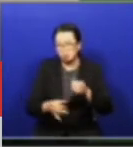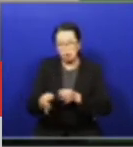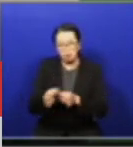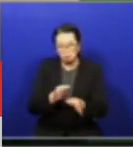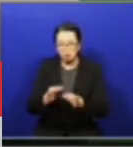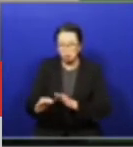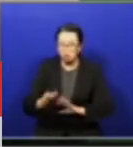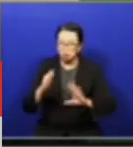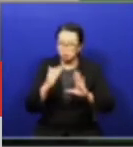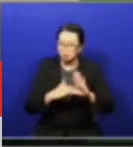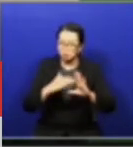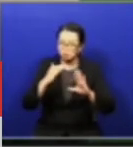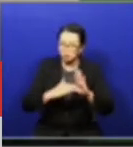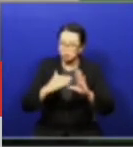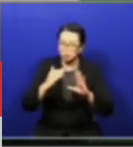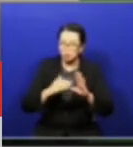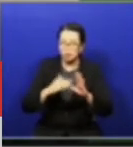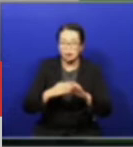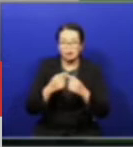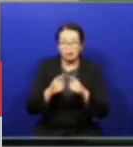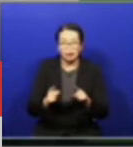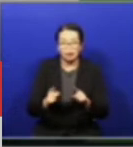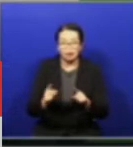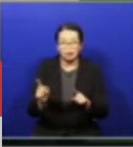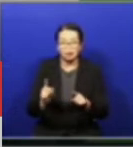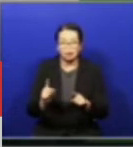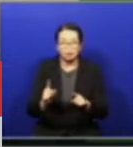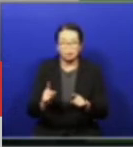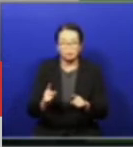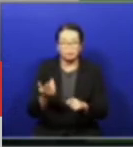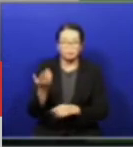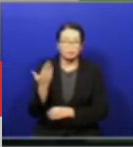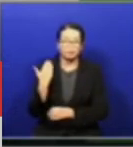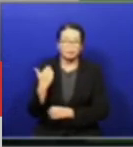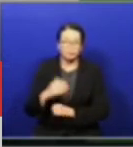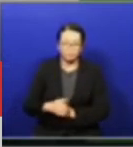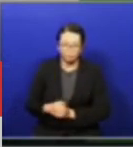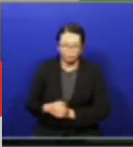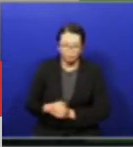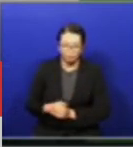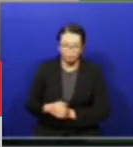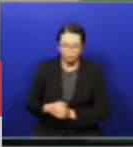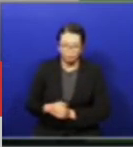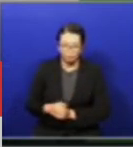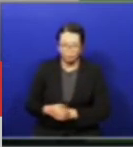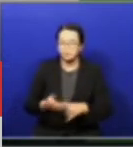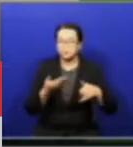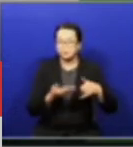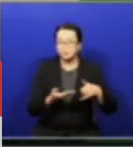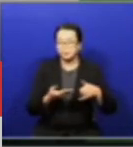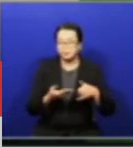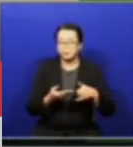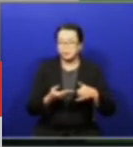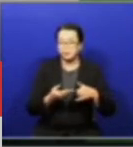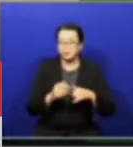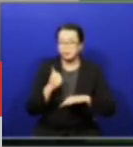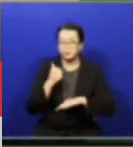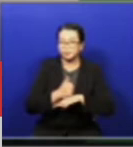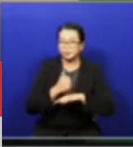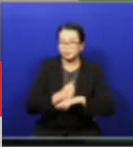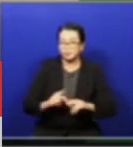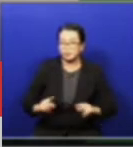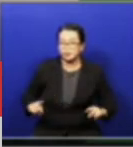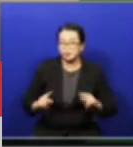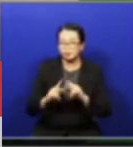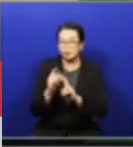ดสุดท้ายรัฐมนตรีจับกังหนึ่งมอมเต่ารัฐมนตรีแรงงานหัวหน้าพักเอ